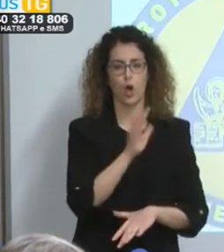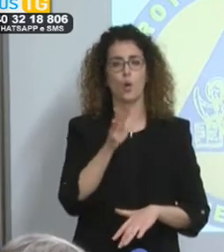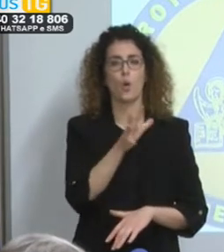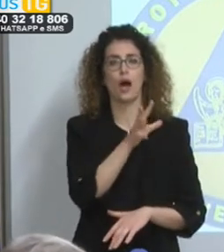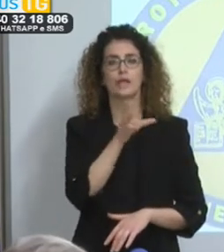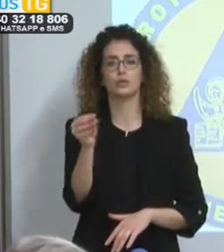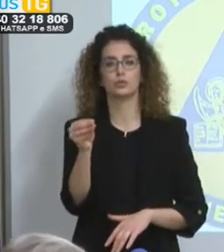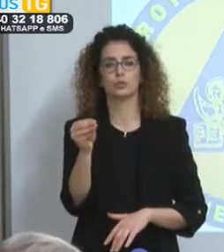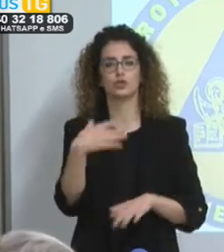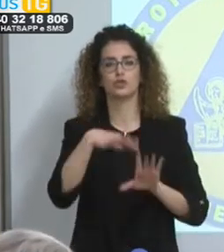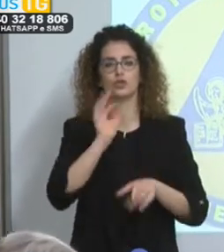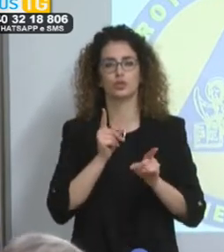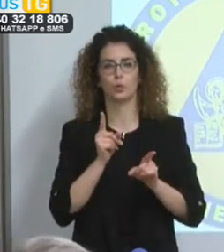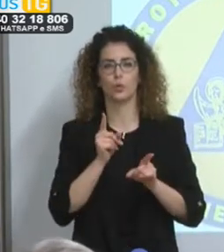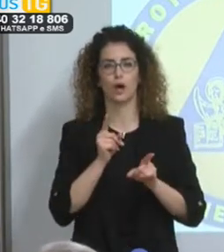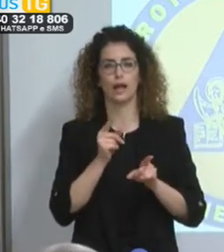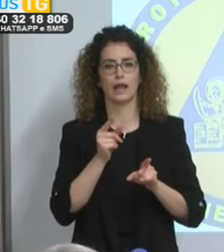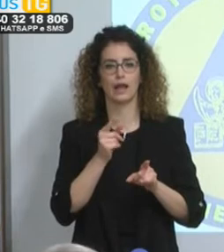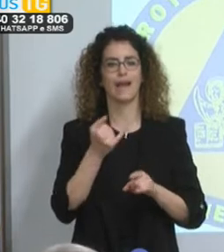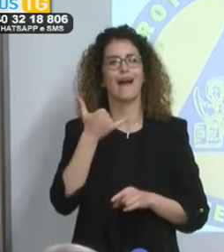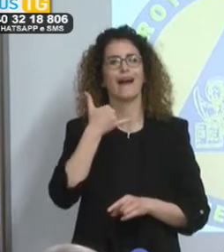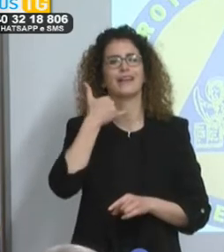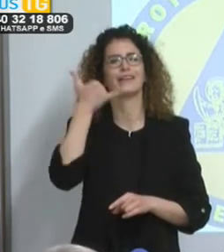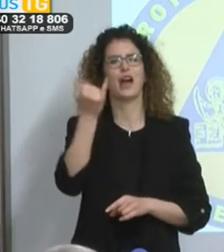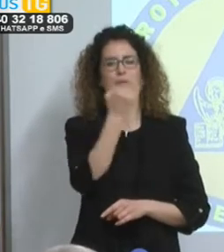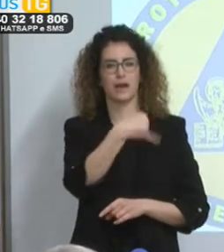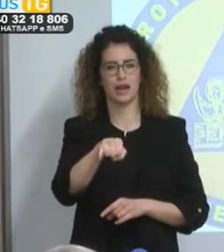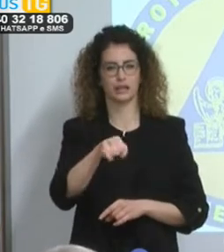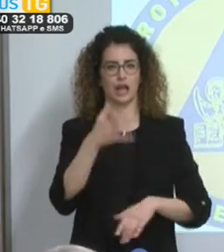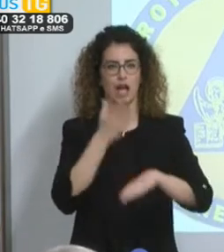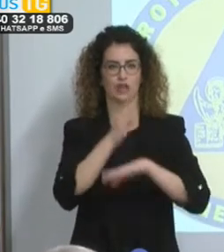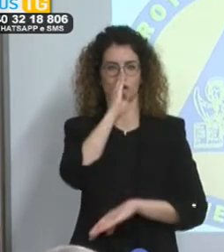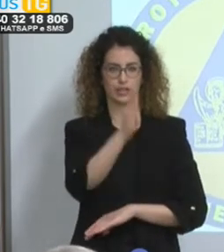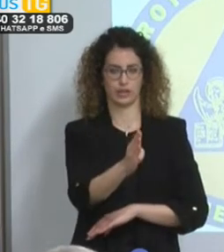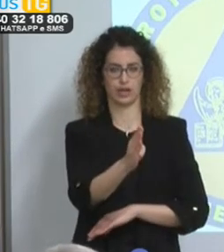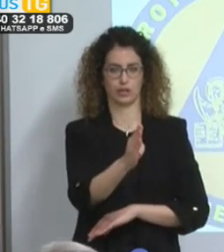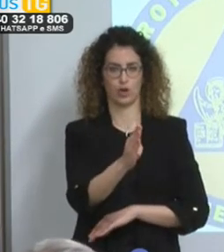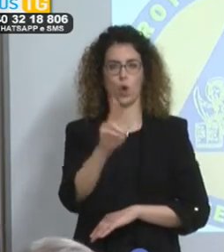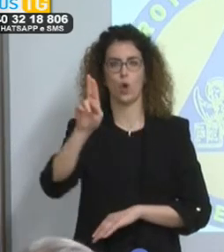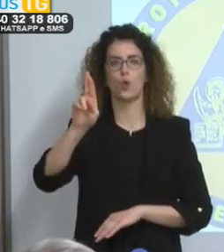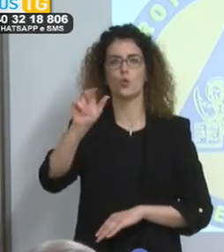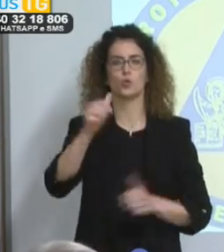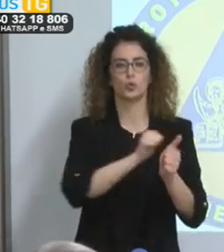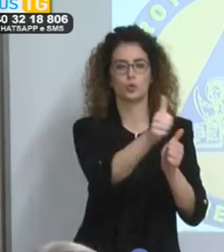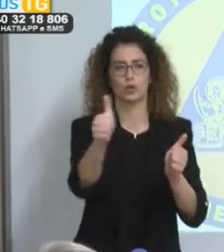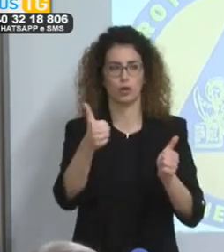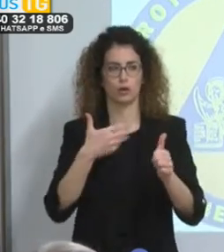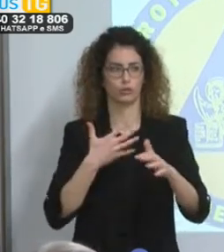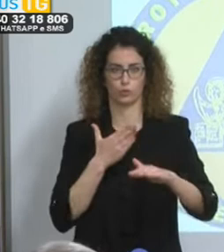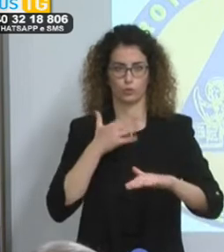fare la chiamata finale con degli accessi diretti, ma di ULS in ULS, quindi non mi spingo oltre.